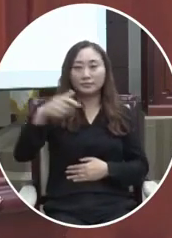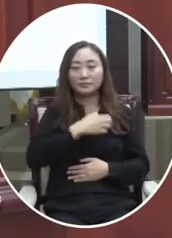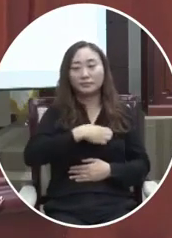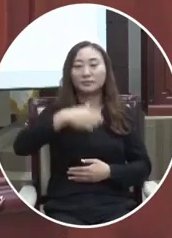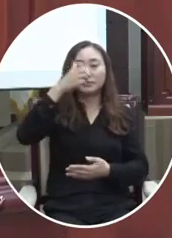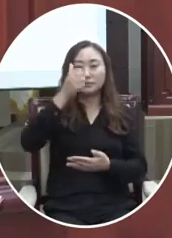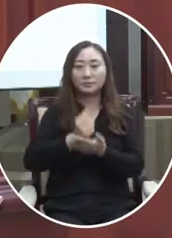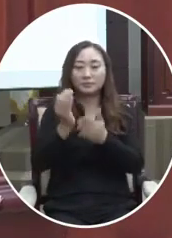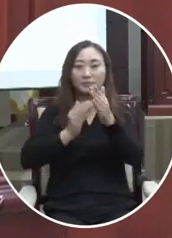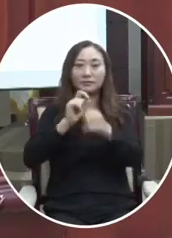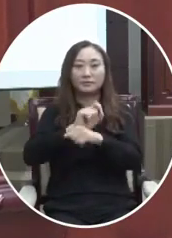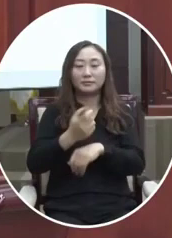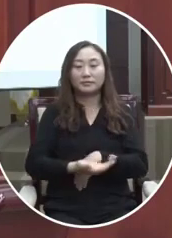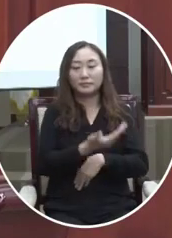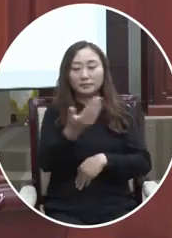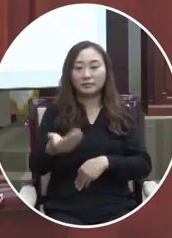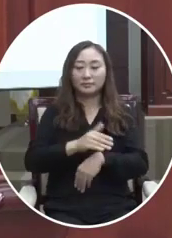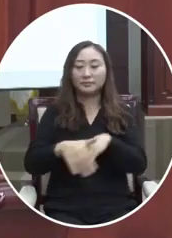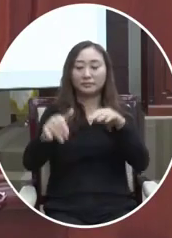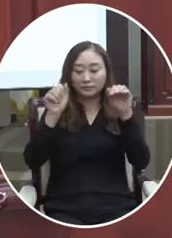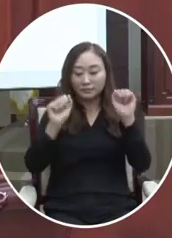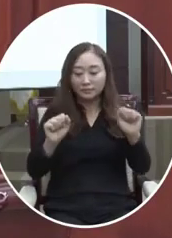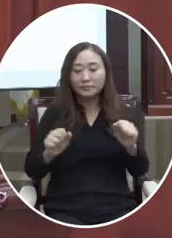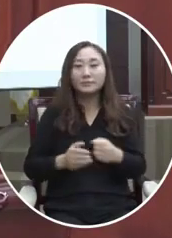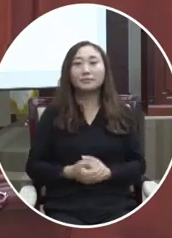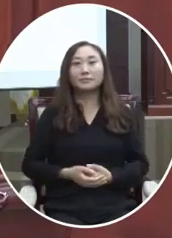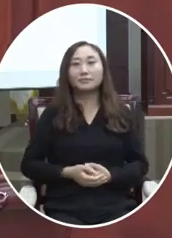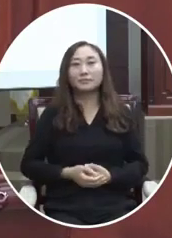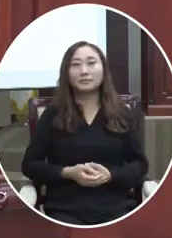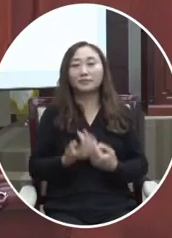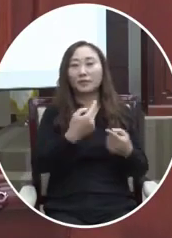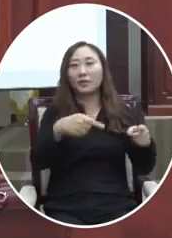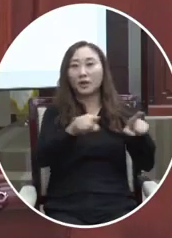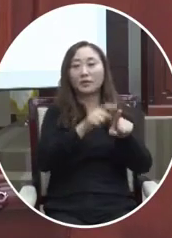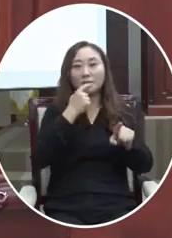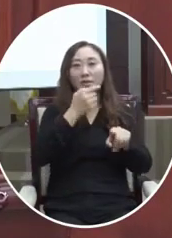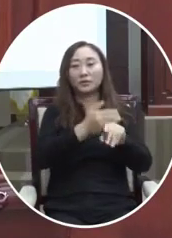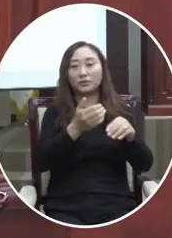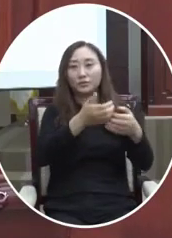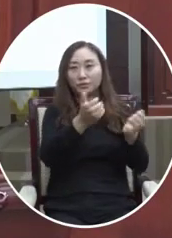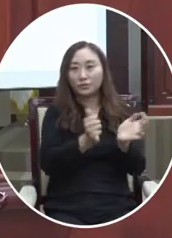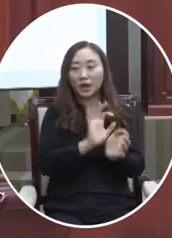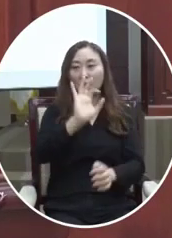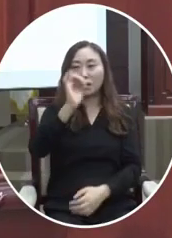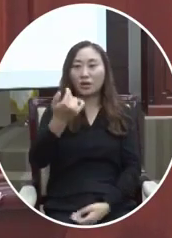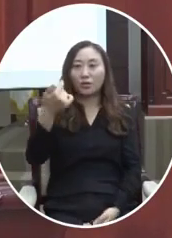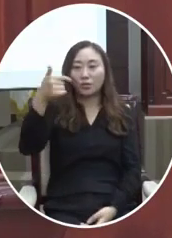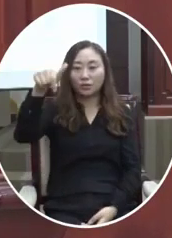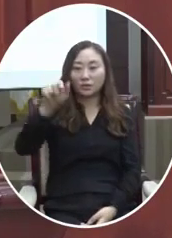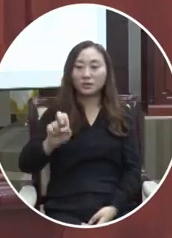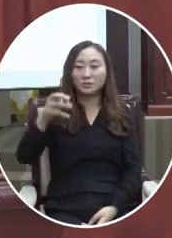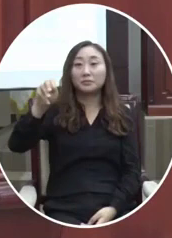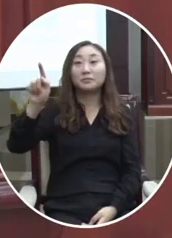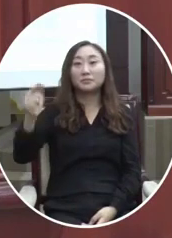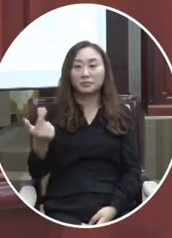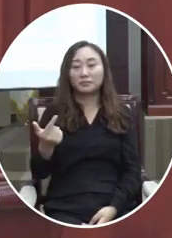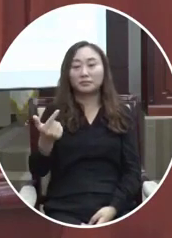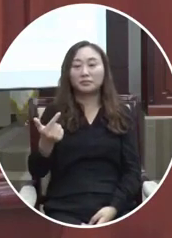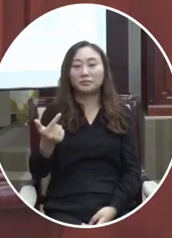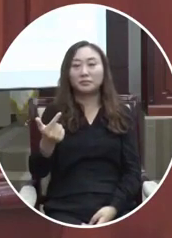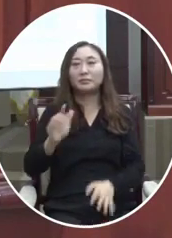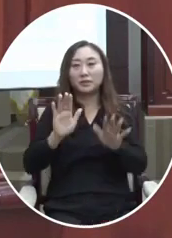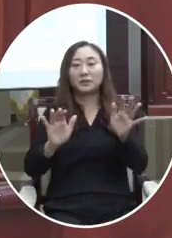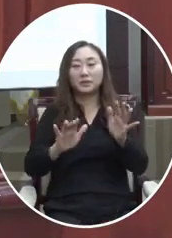구청장님과 관계 공무원, 언론인 여러분, 안녕하십니까? 더불어민주당 비례대표원 오금란입니다.